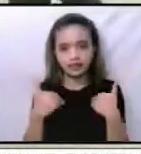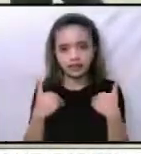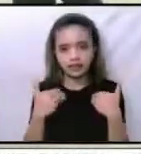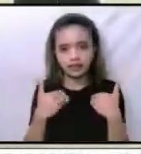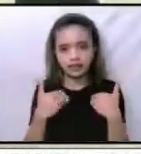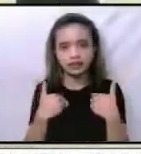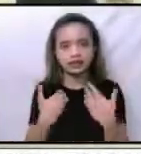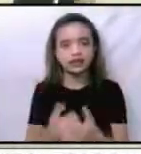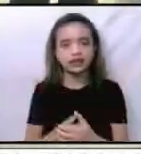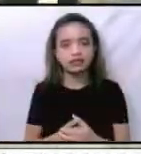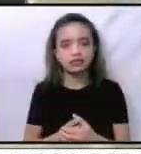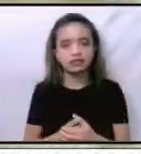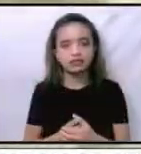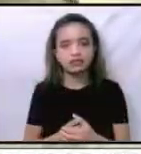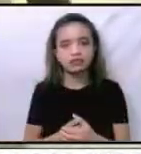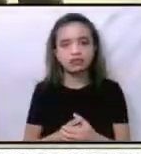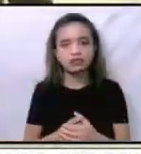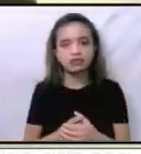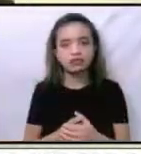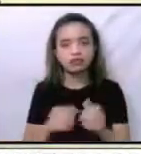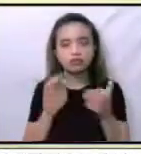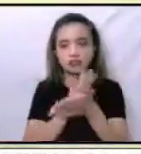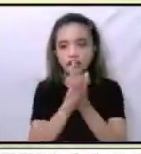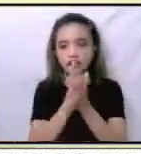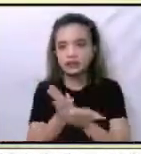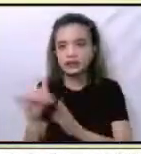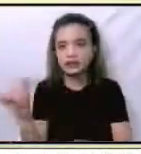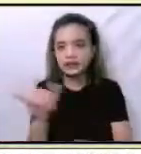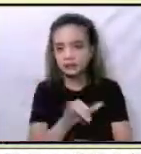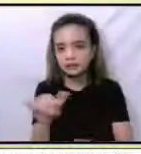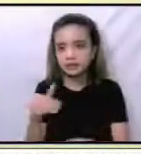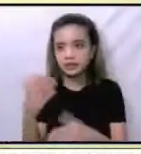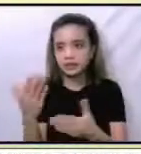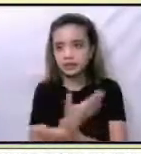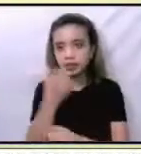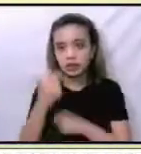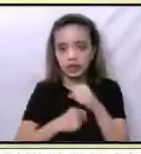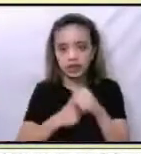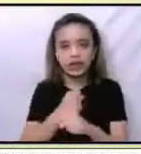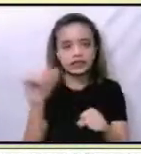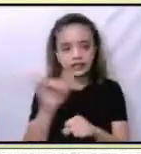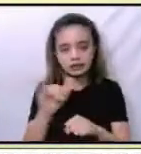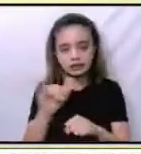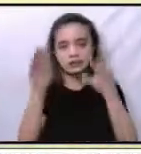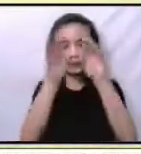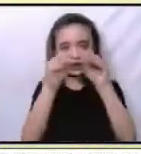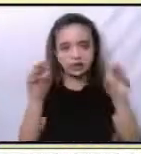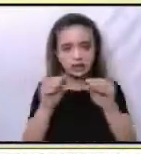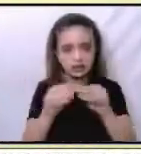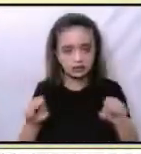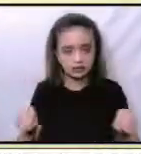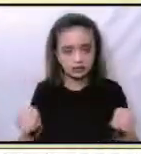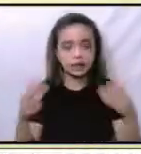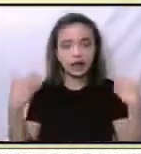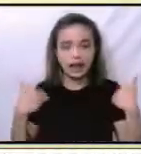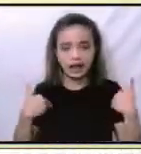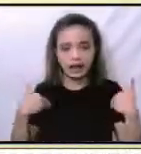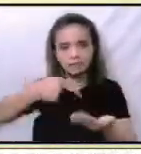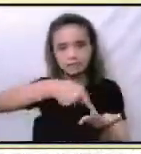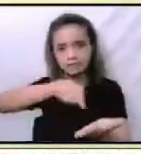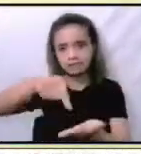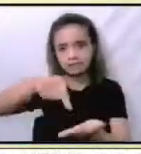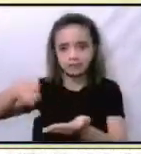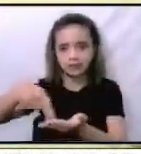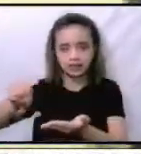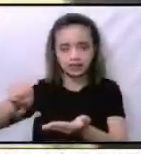darating na Kapaskuhan at maging sa bagong taon. Sa gitna ng pagkakaroon ng bayad sa mga pampublikong